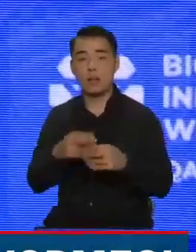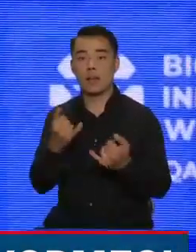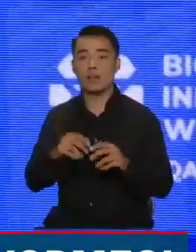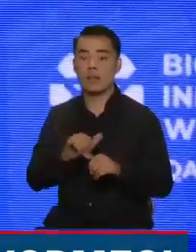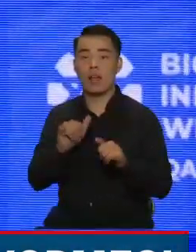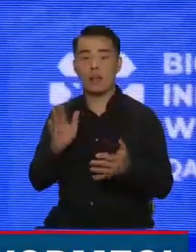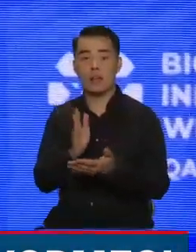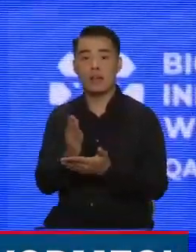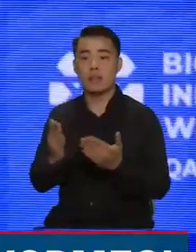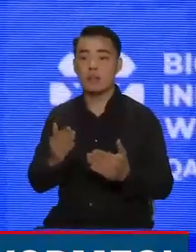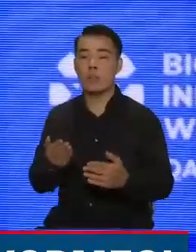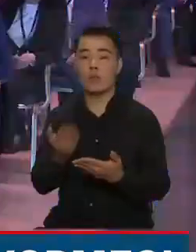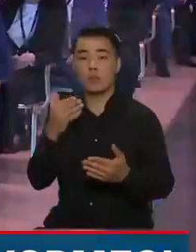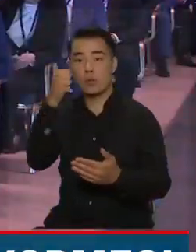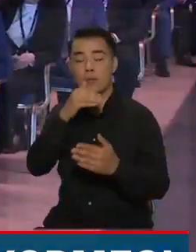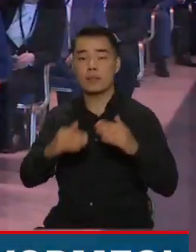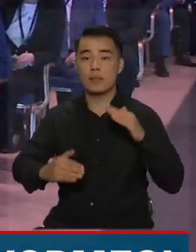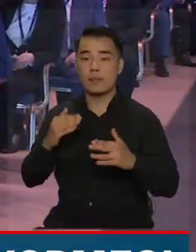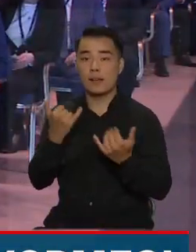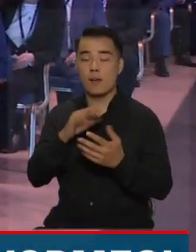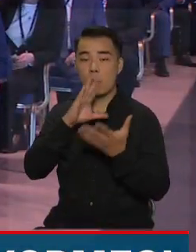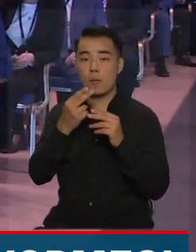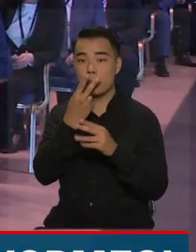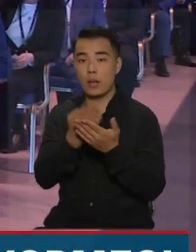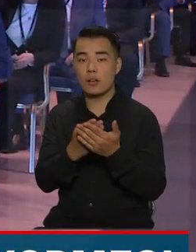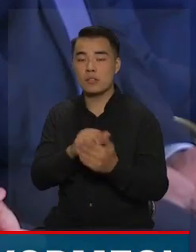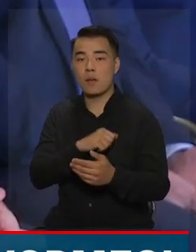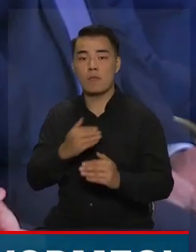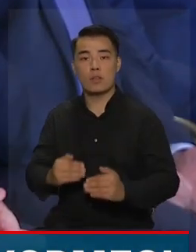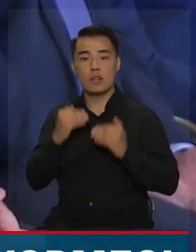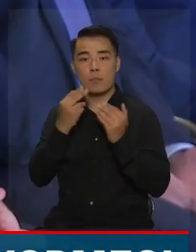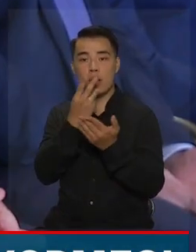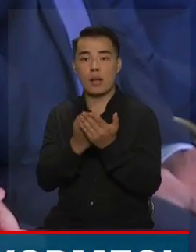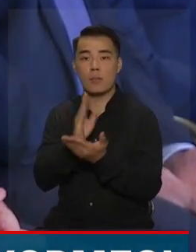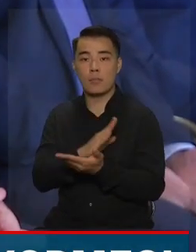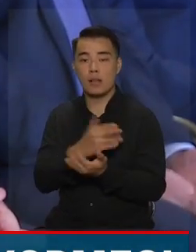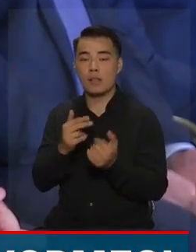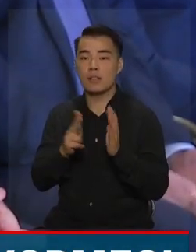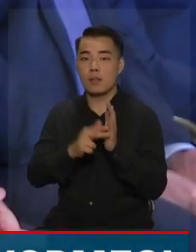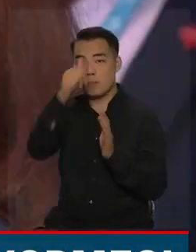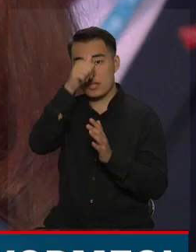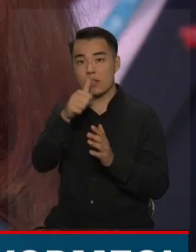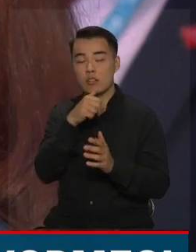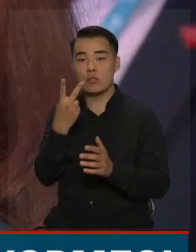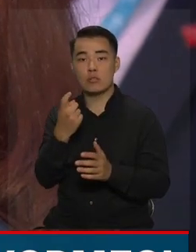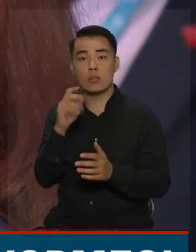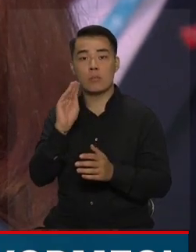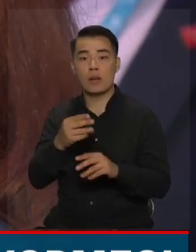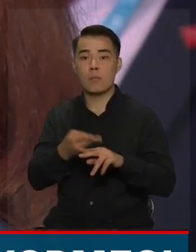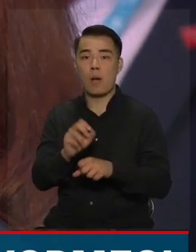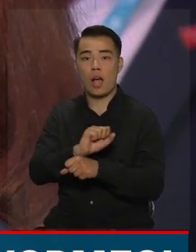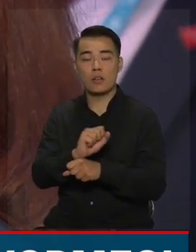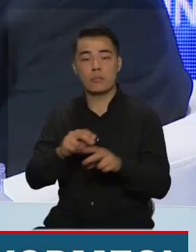өткен жылмен салыстырғанда биыл тікелей инвестиция көлемі рекордтық көрсеткішке жеткен. Осы жылдың 8 айында 100 мыңға жуық көлік жасап